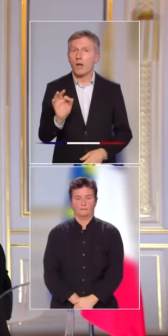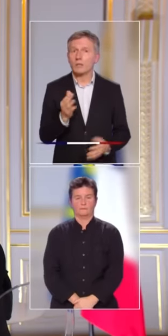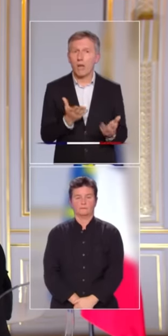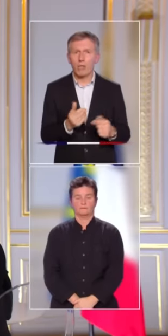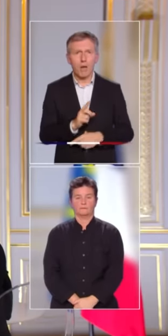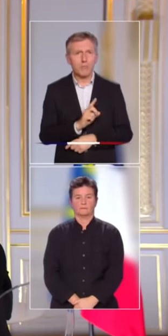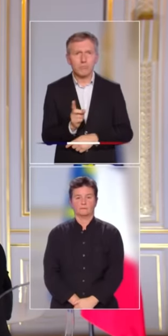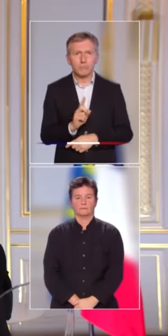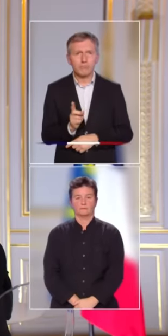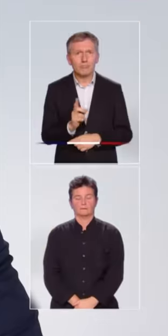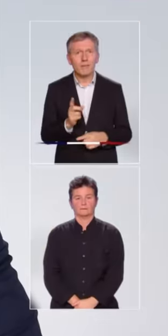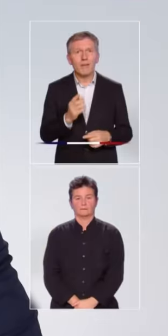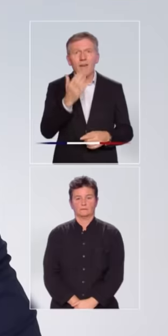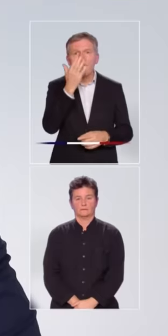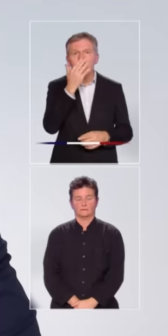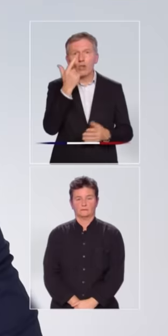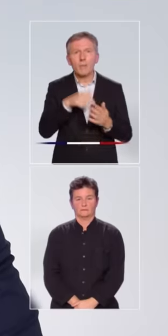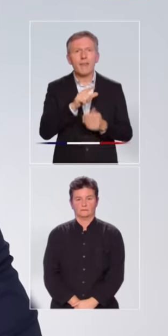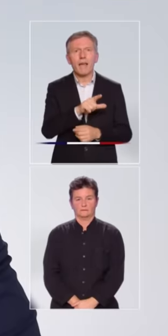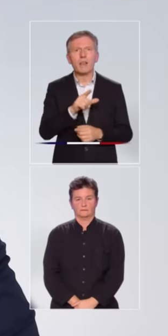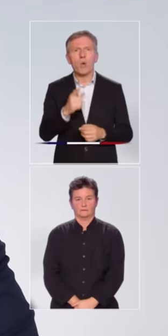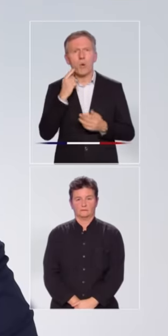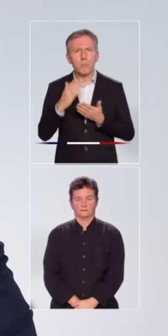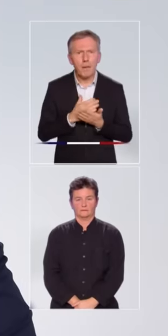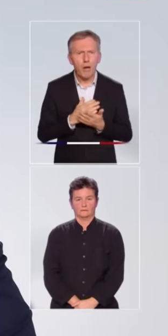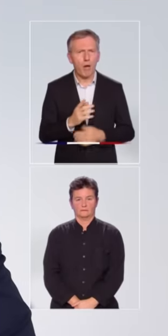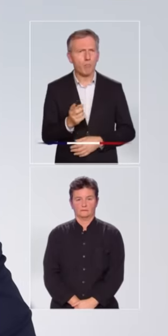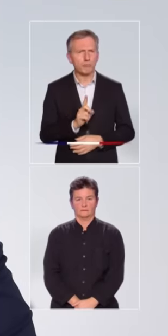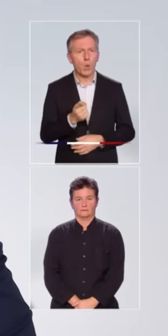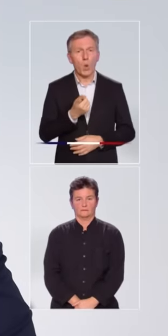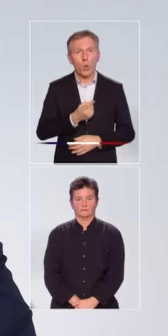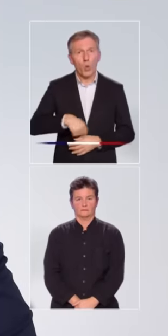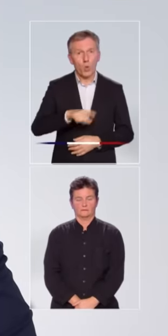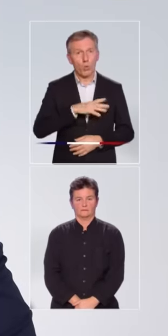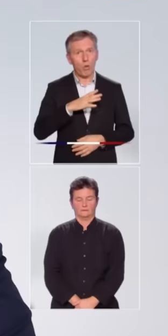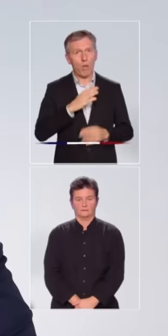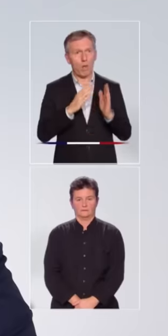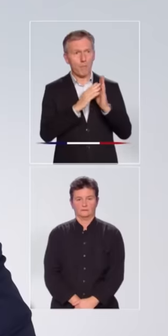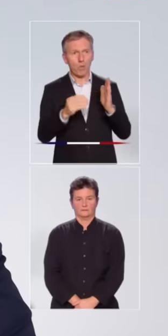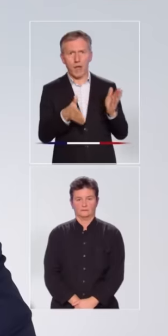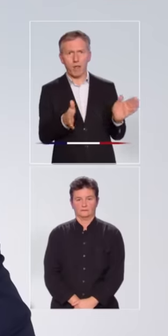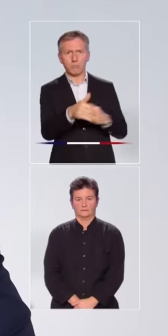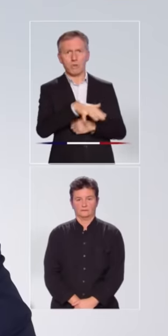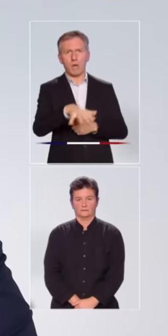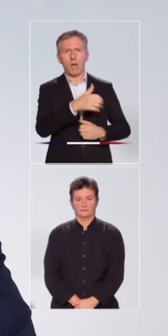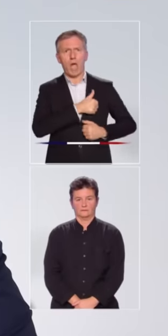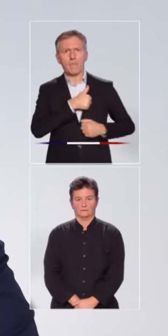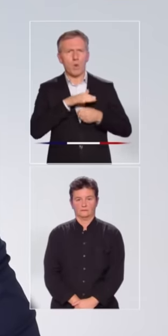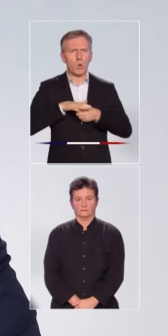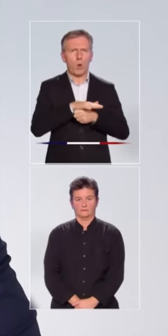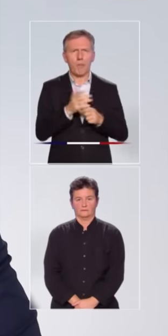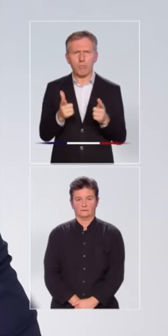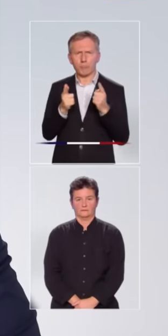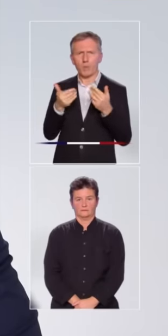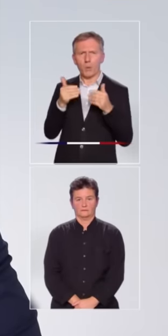attendu février 2022 pour se préparer. Nous avons un modèle d'armée complète, force de dissuasion